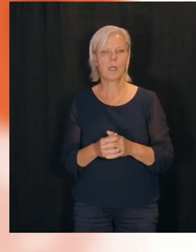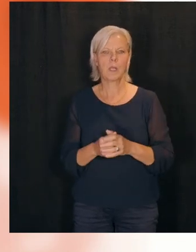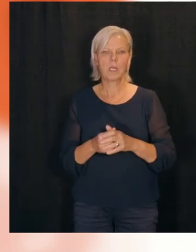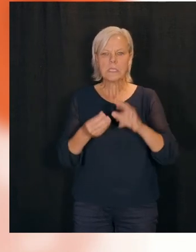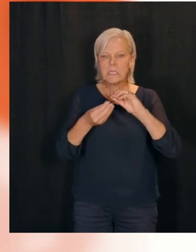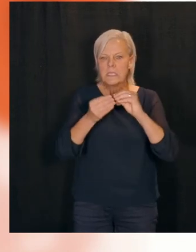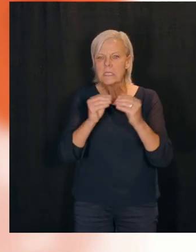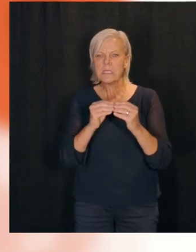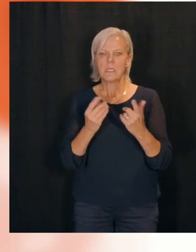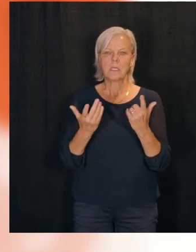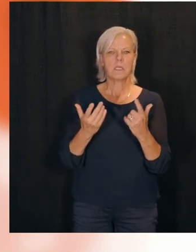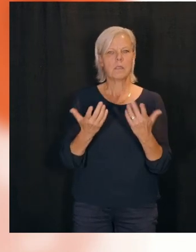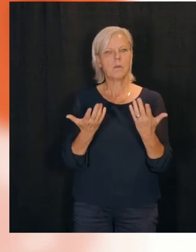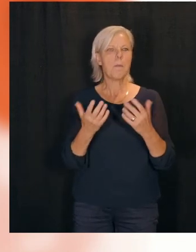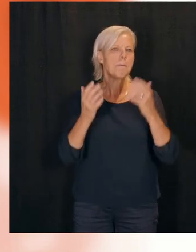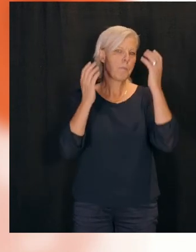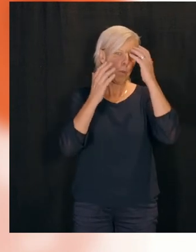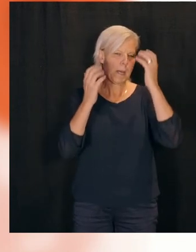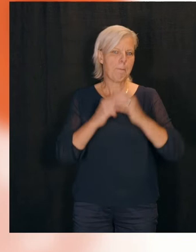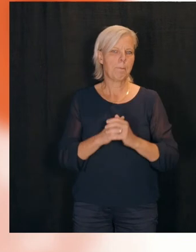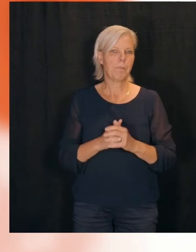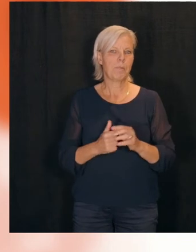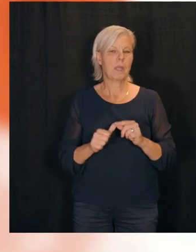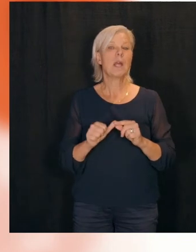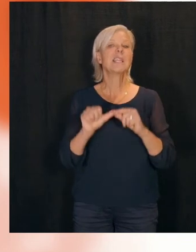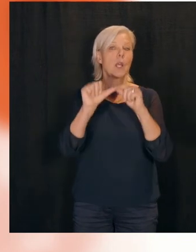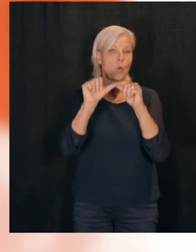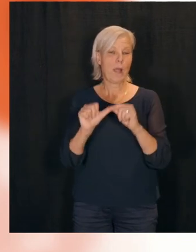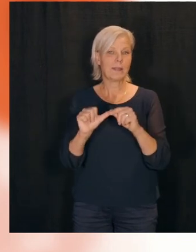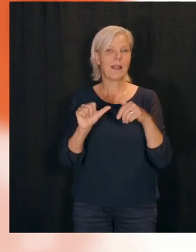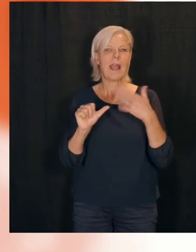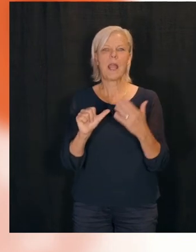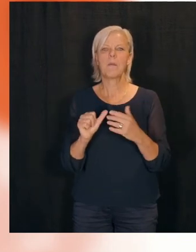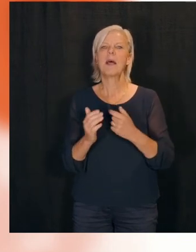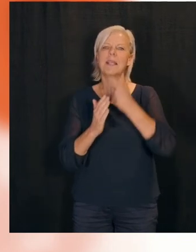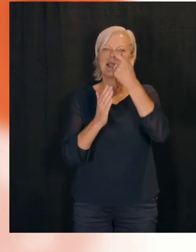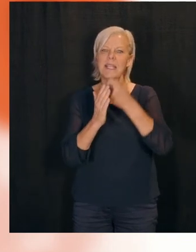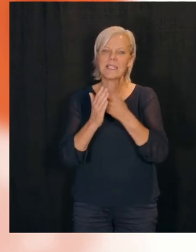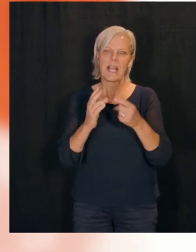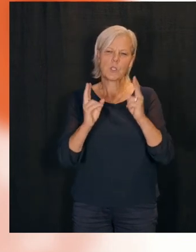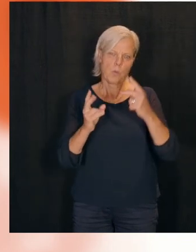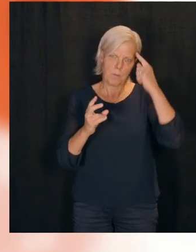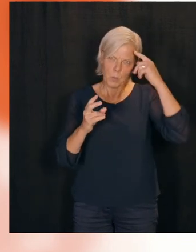problem. Det sjätte är design som kultur.